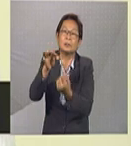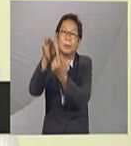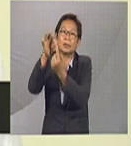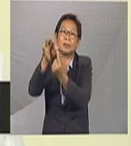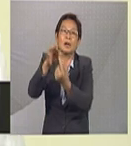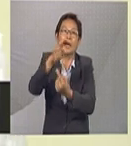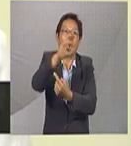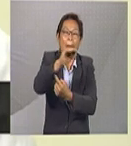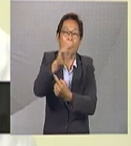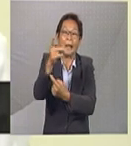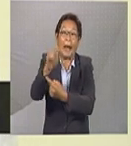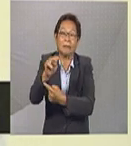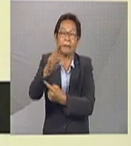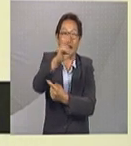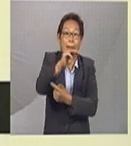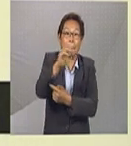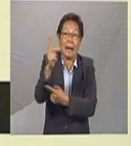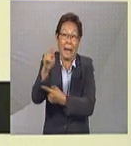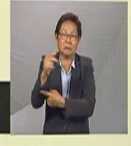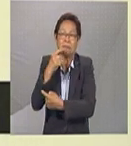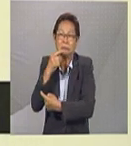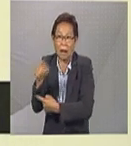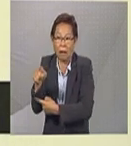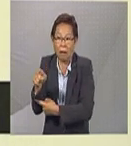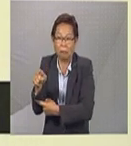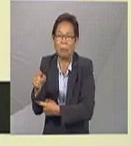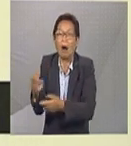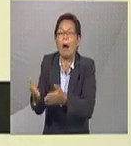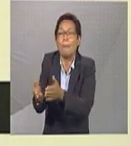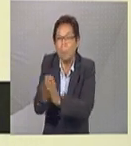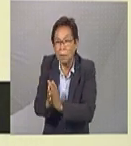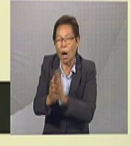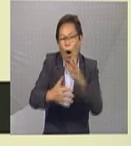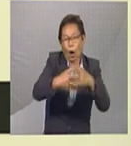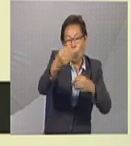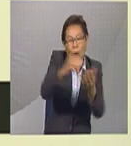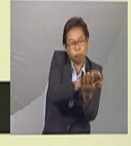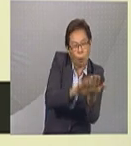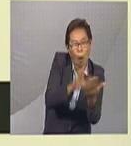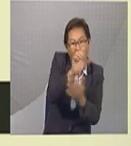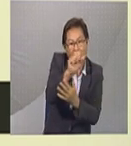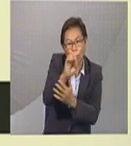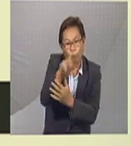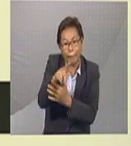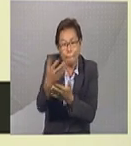MKN telah pun diminta untuk memperkenalkan atau mengeluarkan SOP yang baru, yang mana